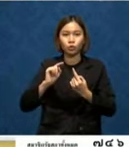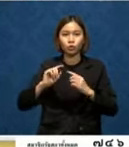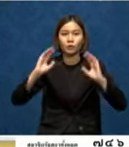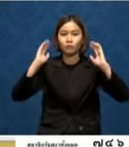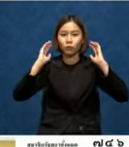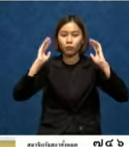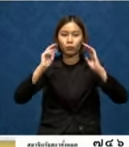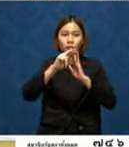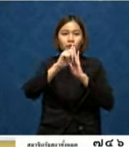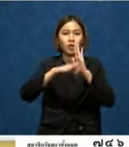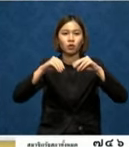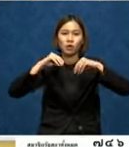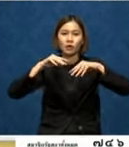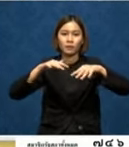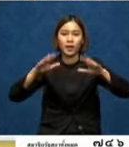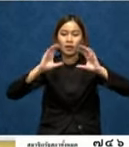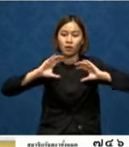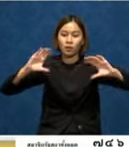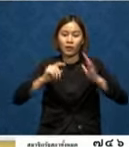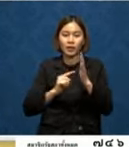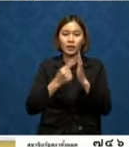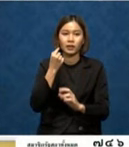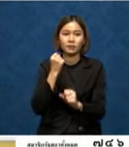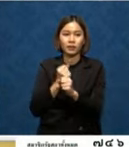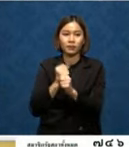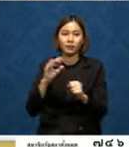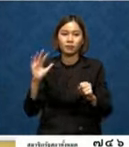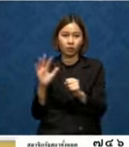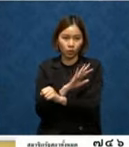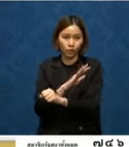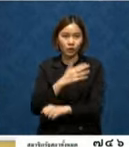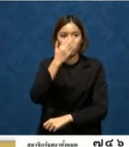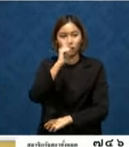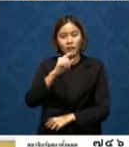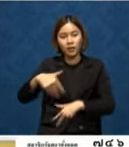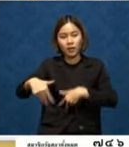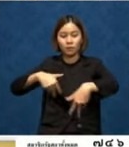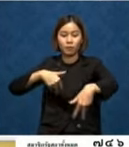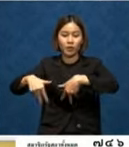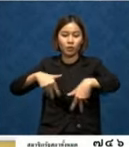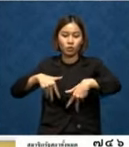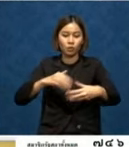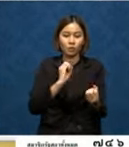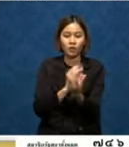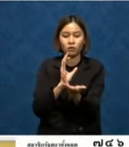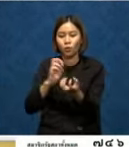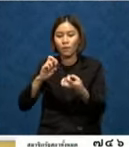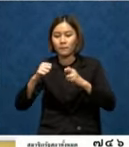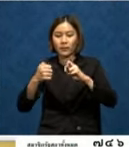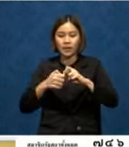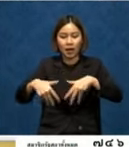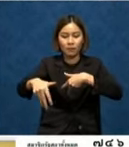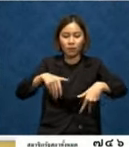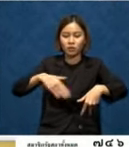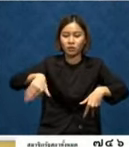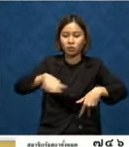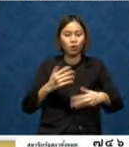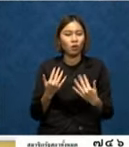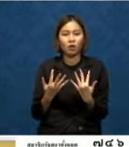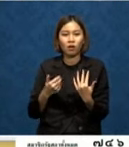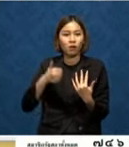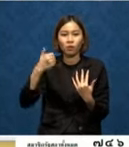เพื่อที่รัฐบาลจะได้เริ่มทำงานอย่างเต็มรูปแบบเพราะประชาชนความเดือดร้อนของพี่น้องประชาชนรอไม่ได้